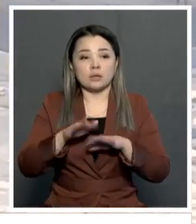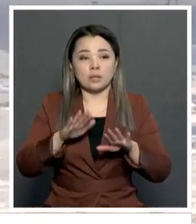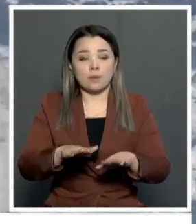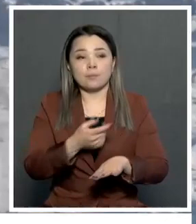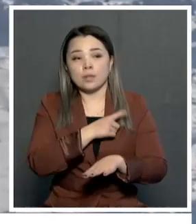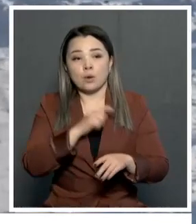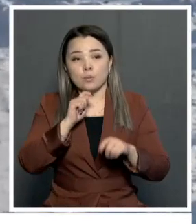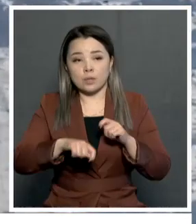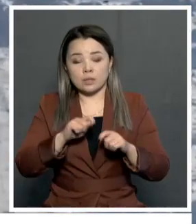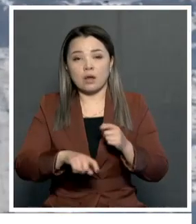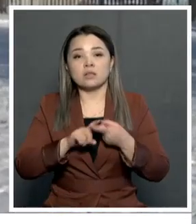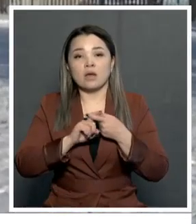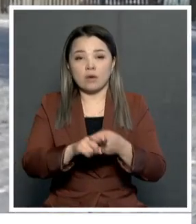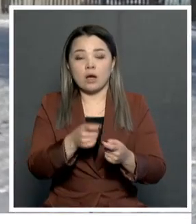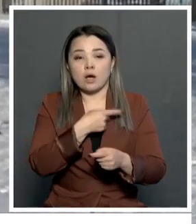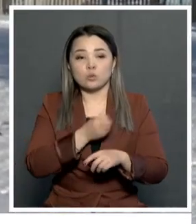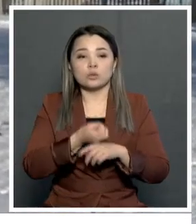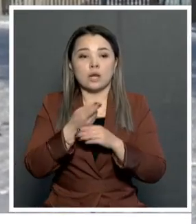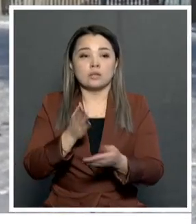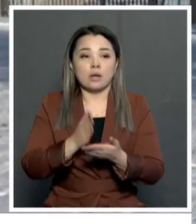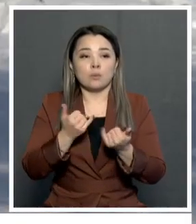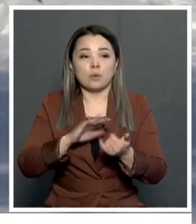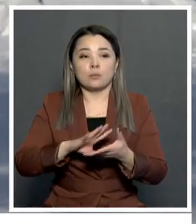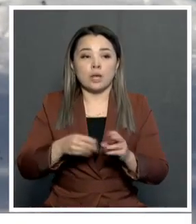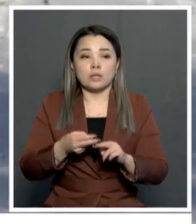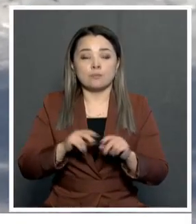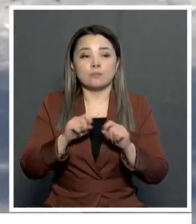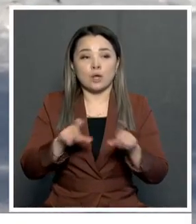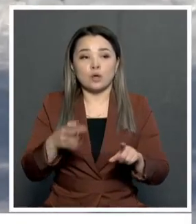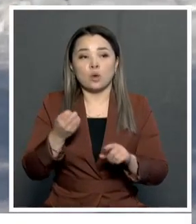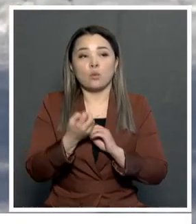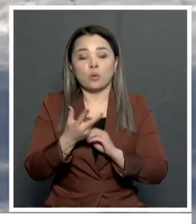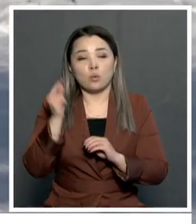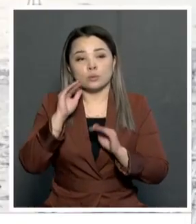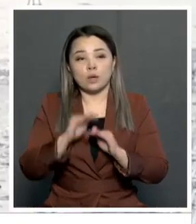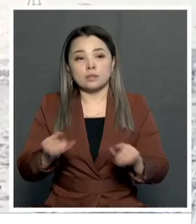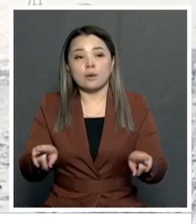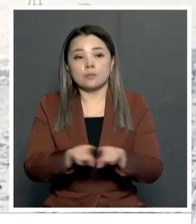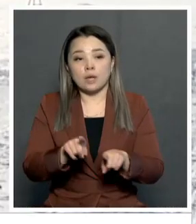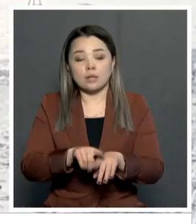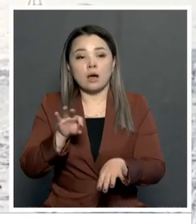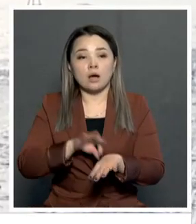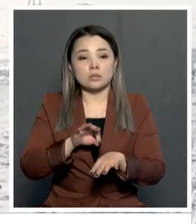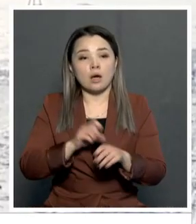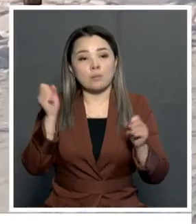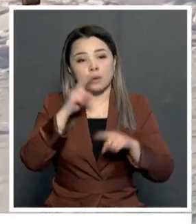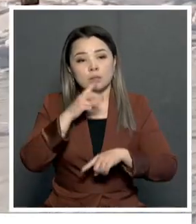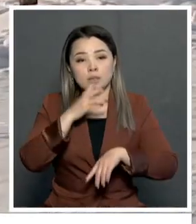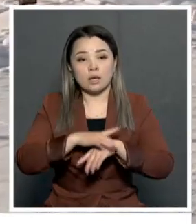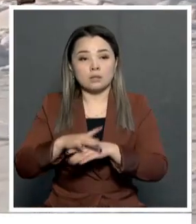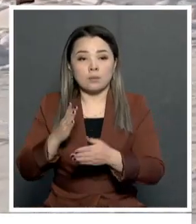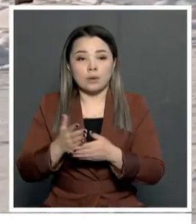балалар Өскемендегі инфекциялық ауруханаға жатқызылды. Бұдан соң мектептегі тағы 13 оқушыдан осыған ұқсас ауру белгілері байқалды. Қазір